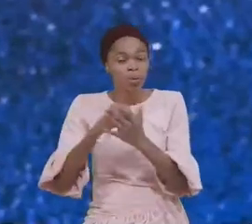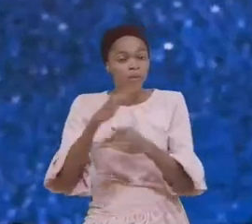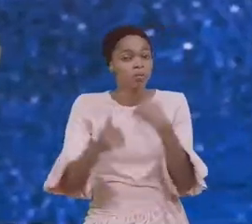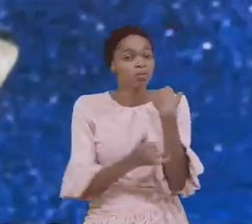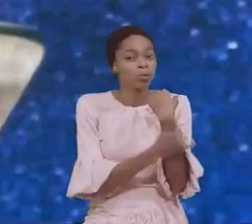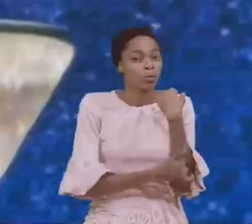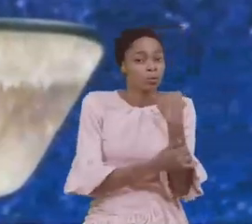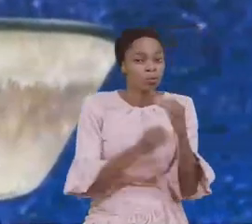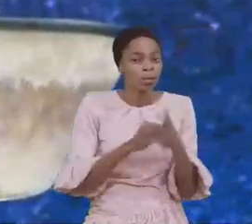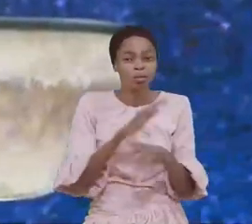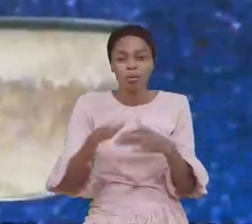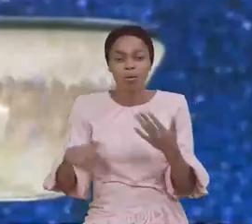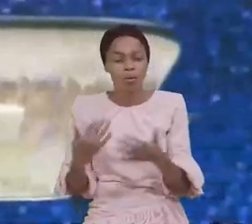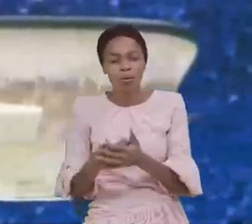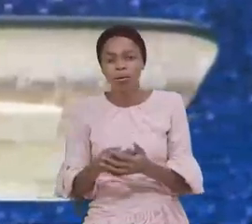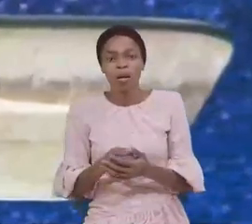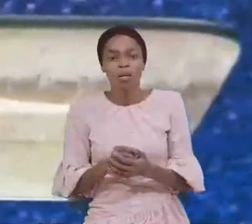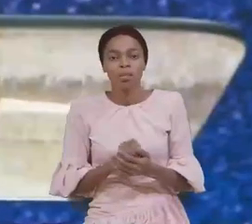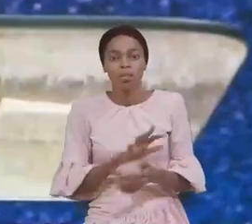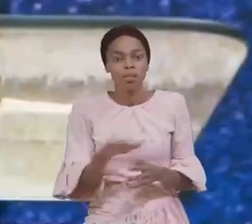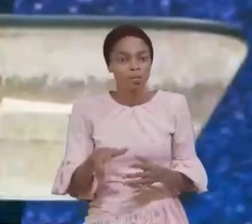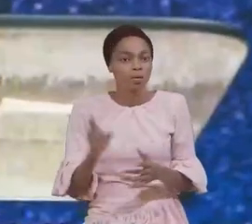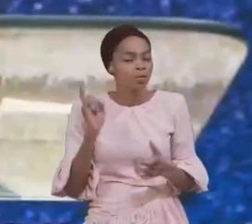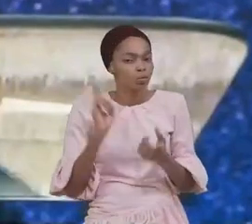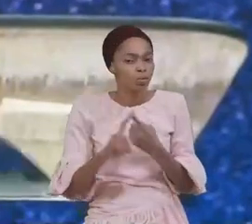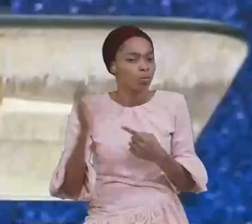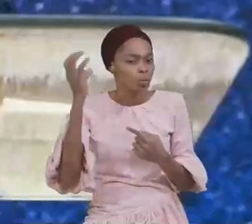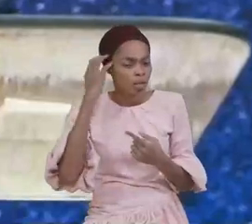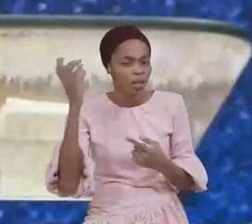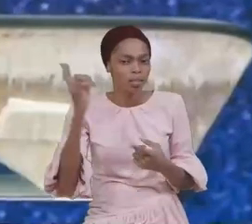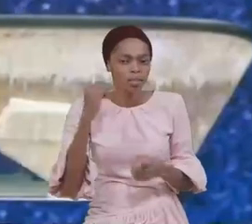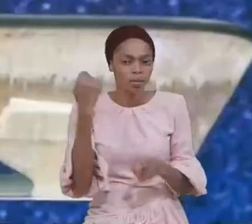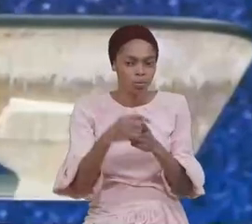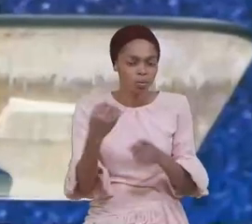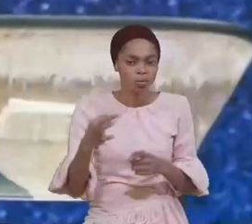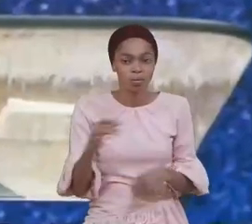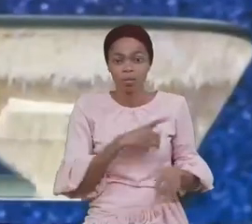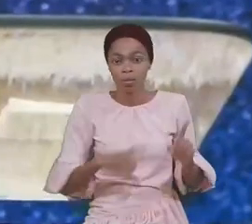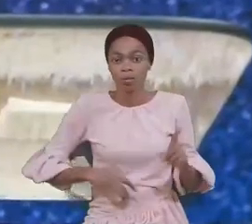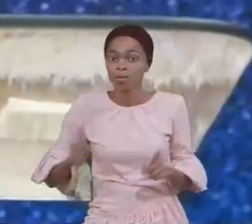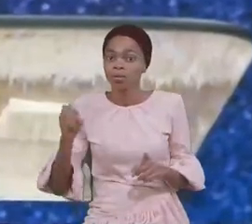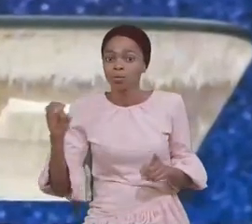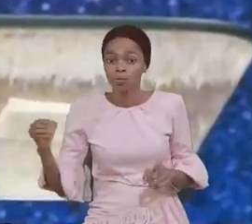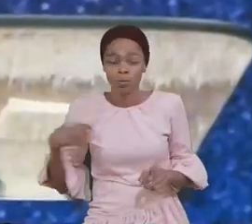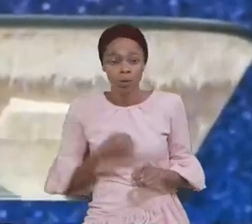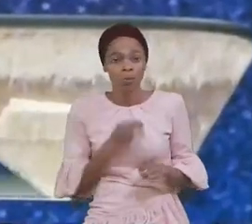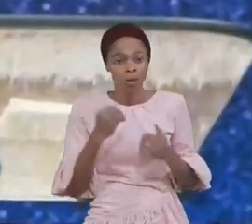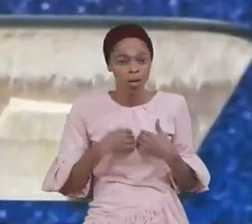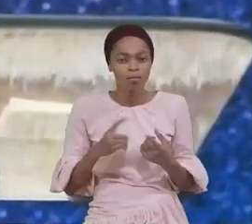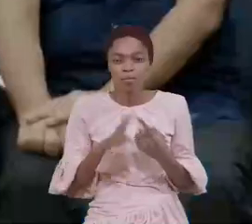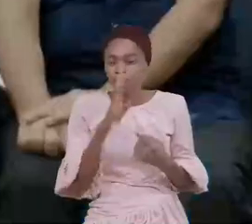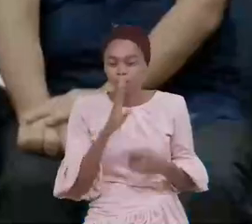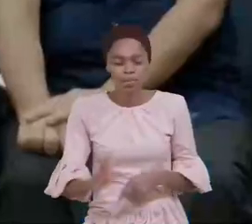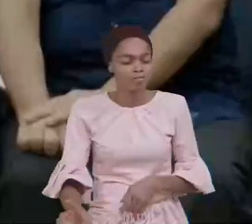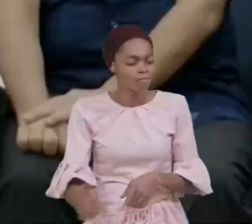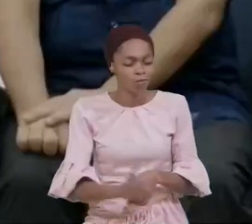continents du monde, il veut qu'ils entendent la parole du Seigneur. Donc, nous devons être diligents,